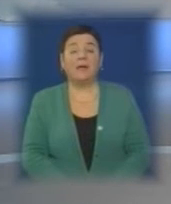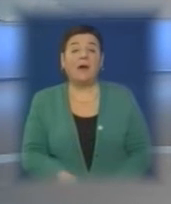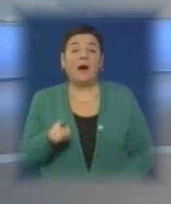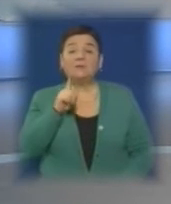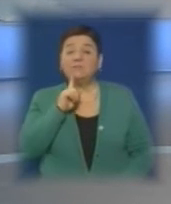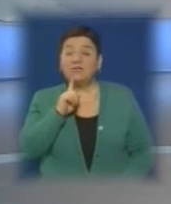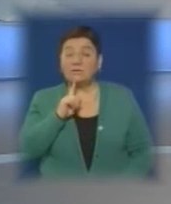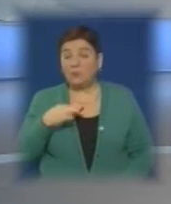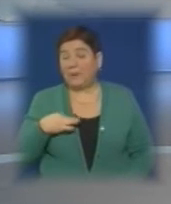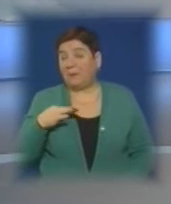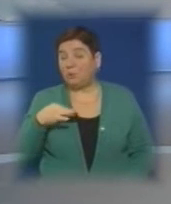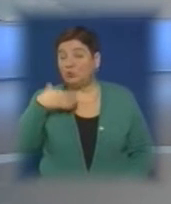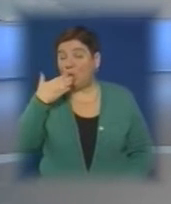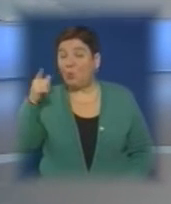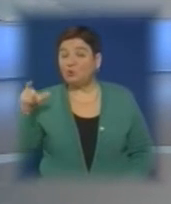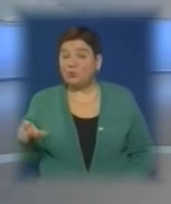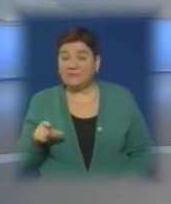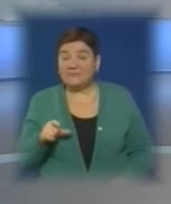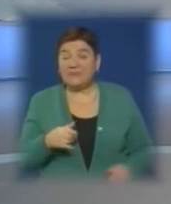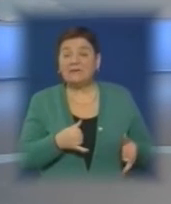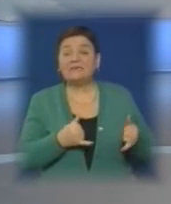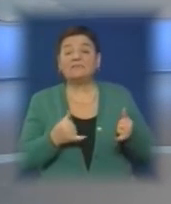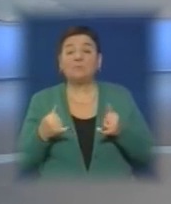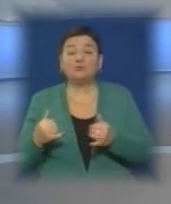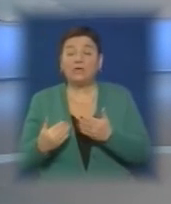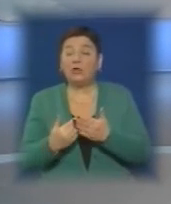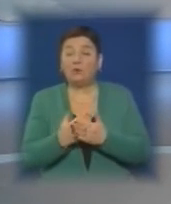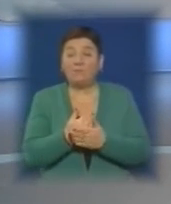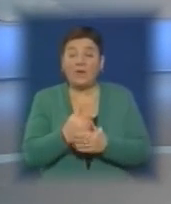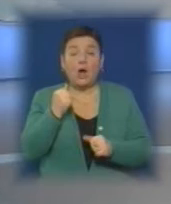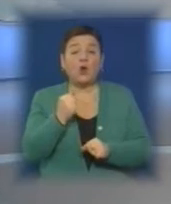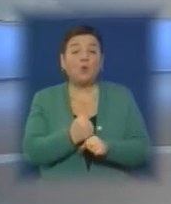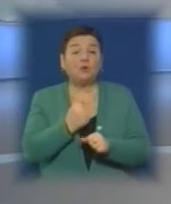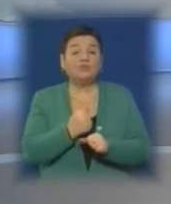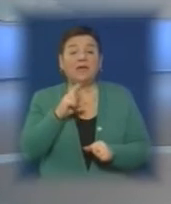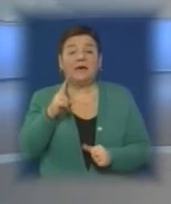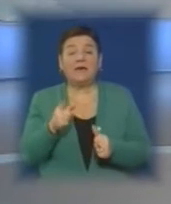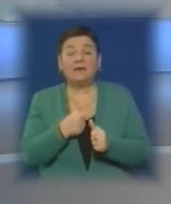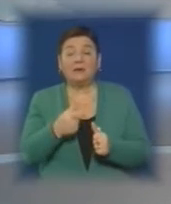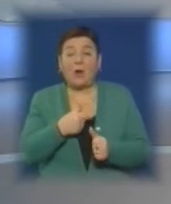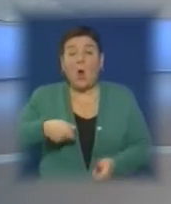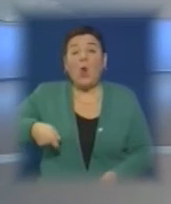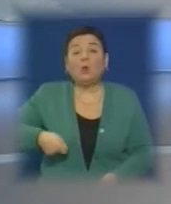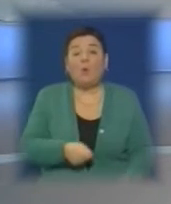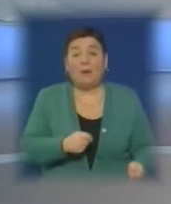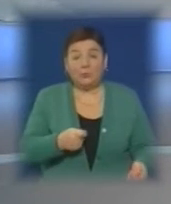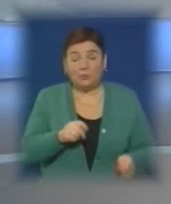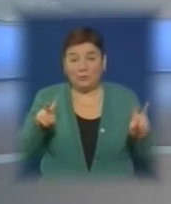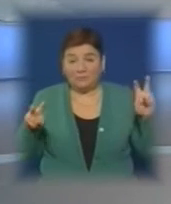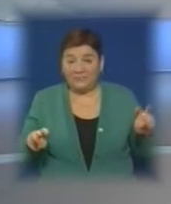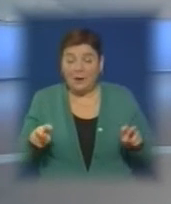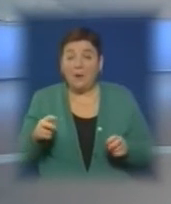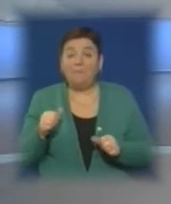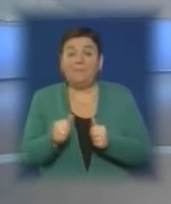А тим часом небайдужі ужгородці в соціальних мережах запустили новий флешмоб, робоча назва якого «Лопатою». Необхідно почистити